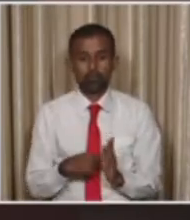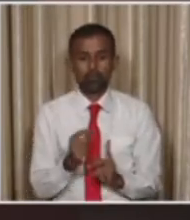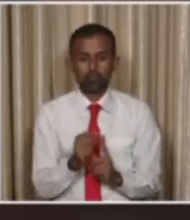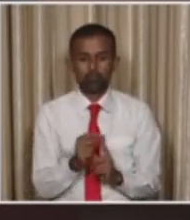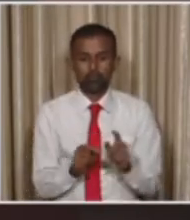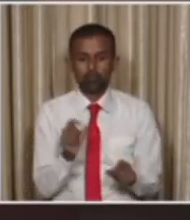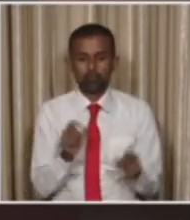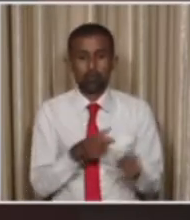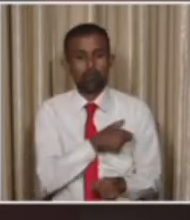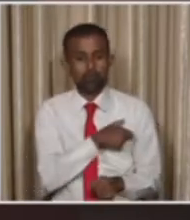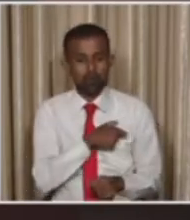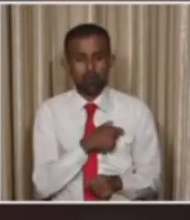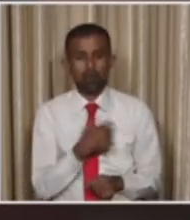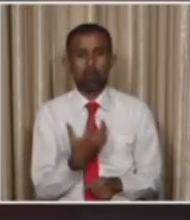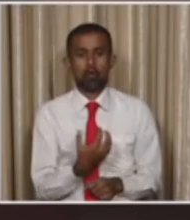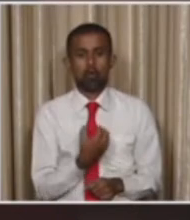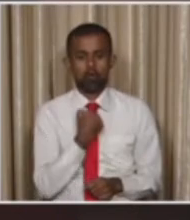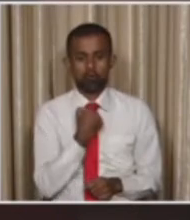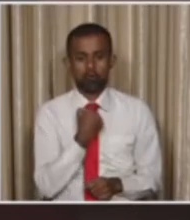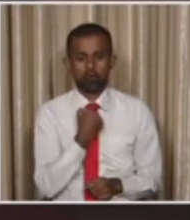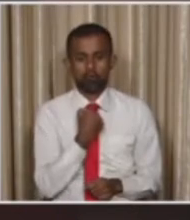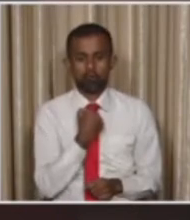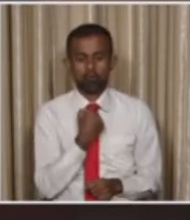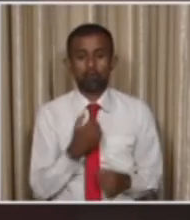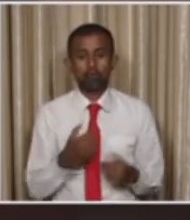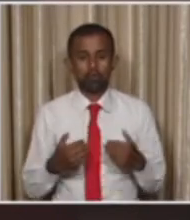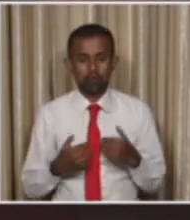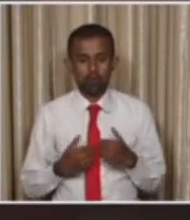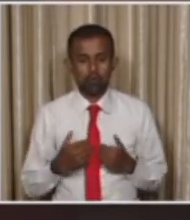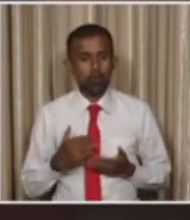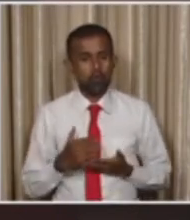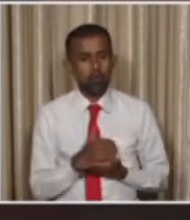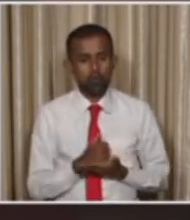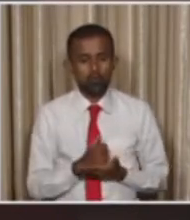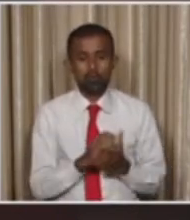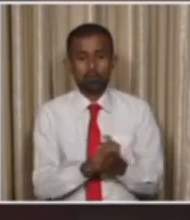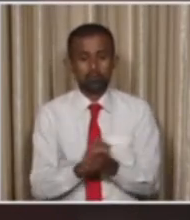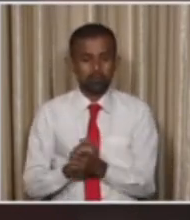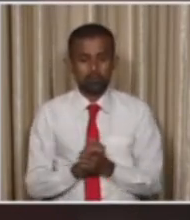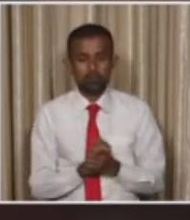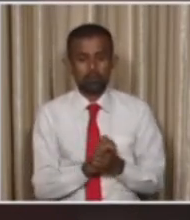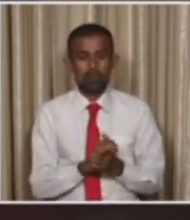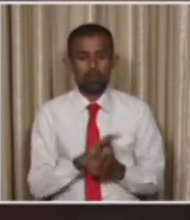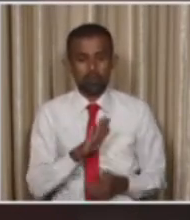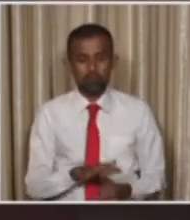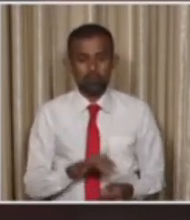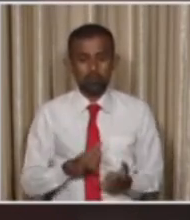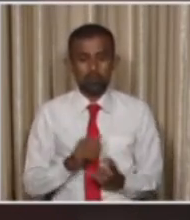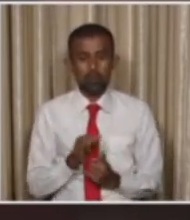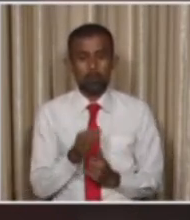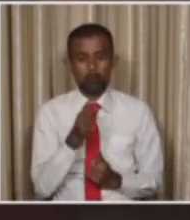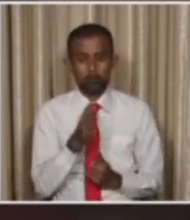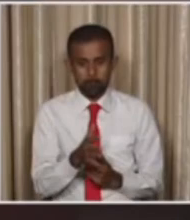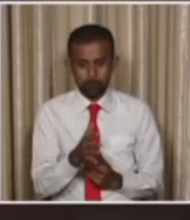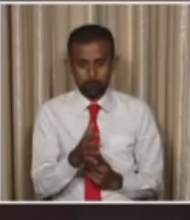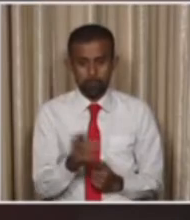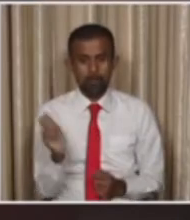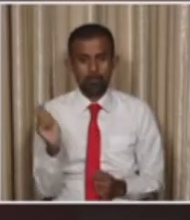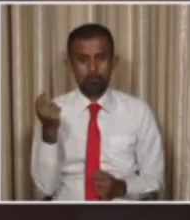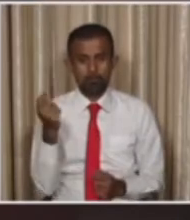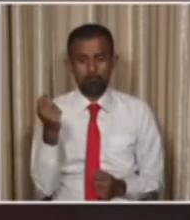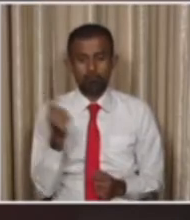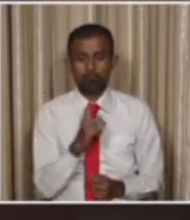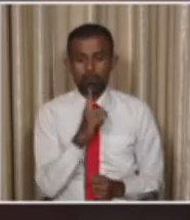මිනිස්සුන්ගේ නායකයෙක් අවශ්‍ය වෙලා තියෙන්නේ. ඒ වෙනුවෙන් අපි සියලු දෙනා මේක රාශි වෙලා ඉන්නවා. සජිත් ප්‍රේමදාස මැතිතුමා දිනනවා කියන